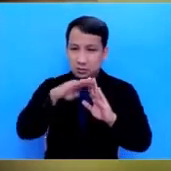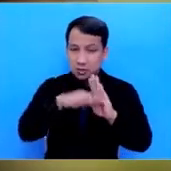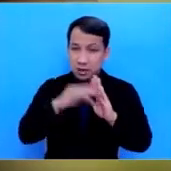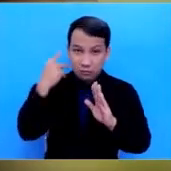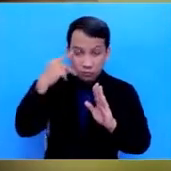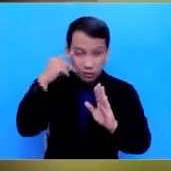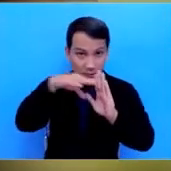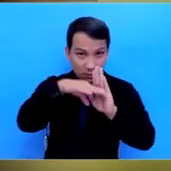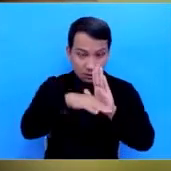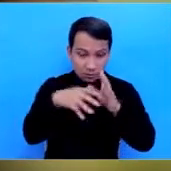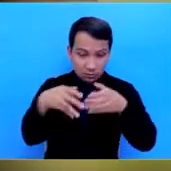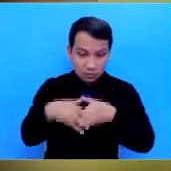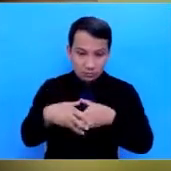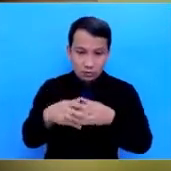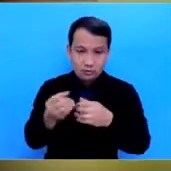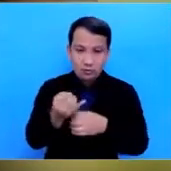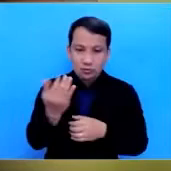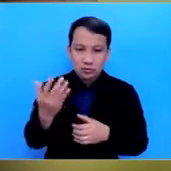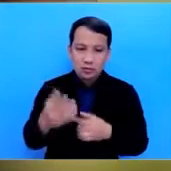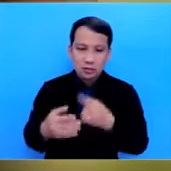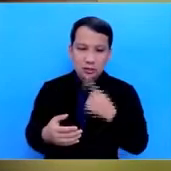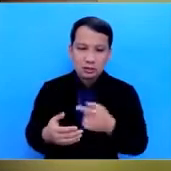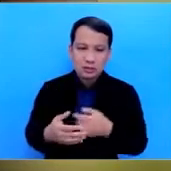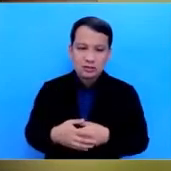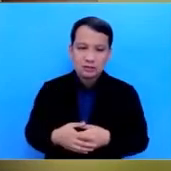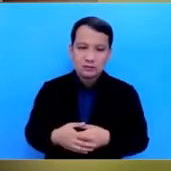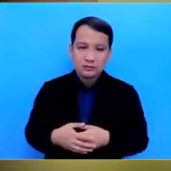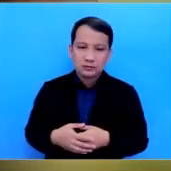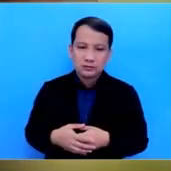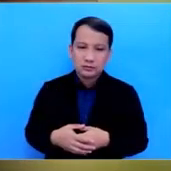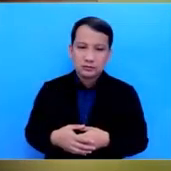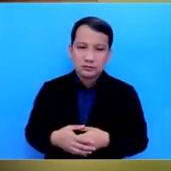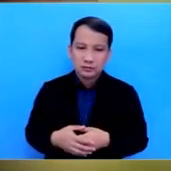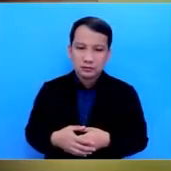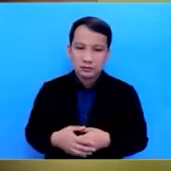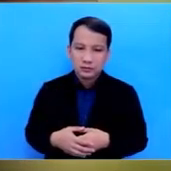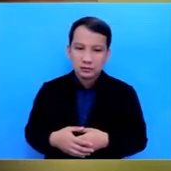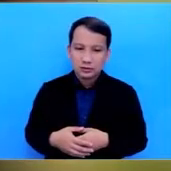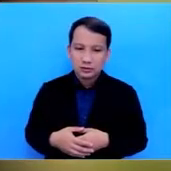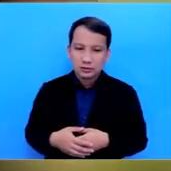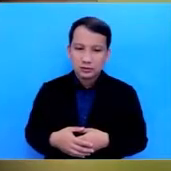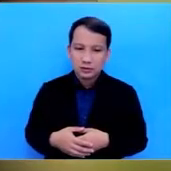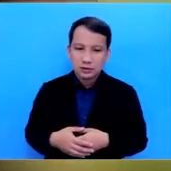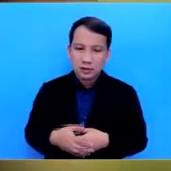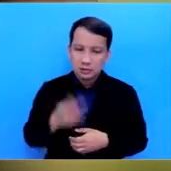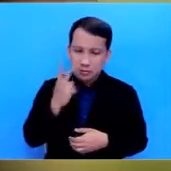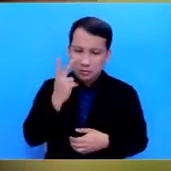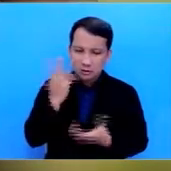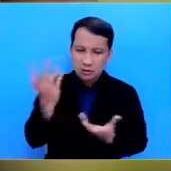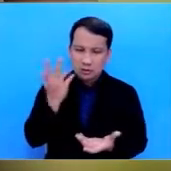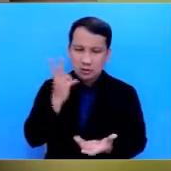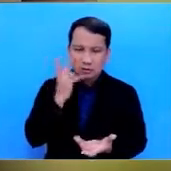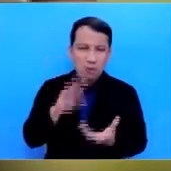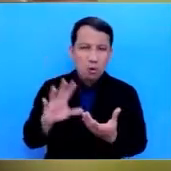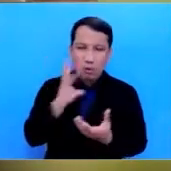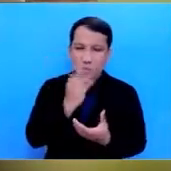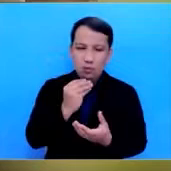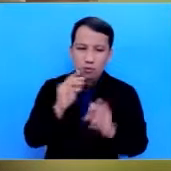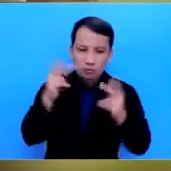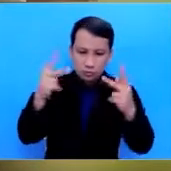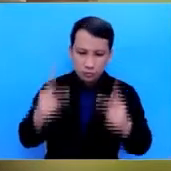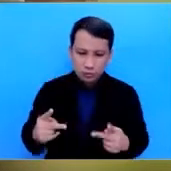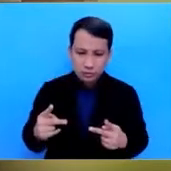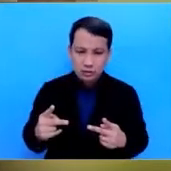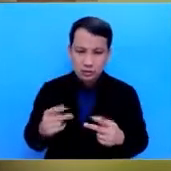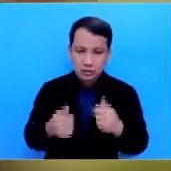na nakapasok? Para pag tumingin ang ating mga kapatid dun sa resulta, dun sa website, makita nila kung sino yung